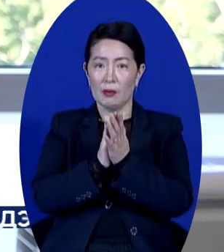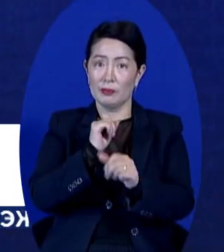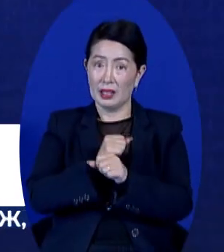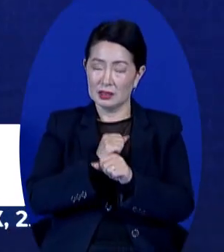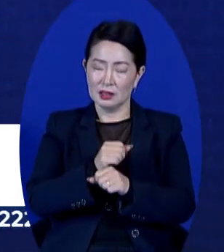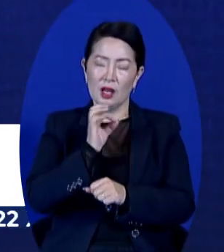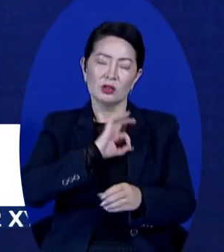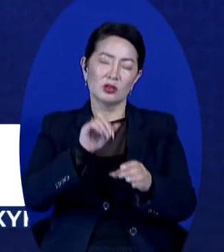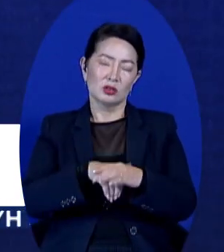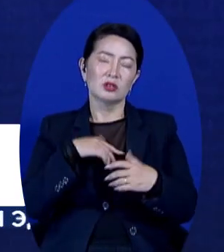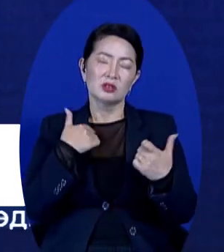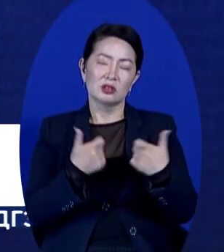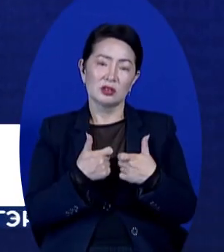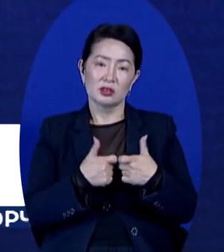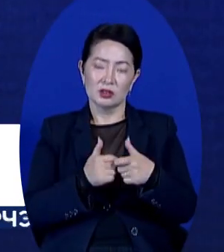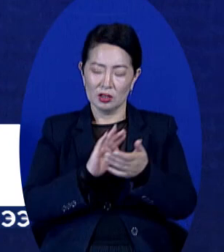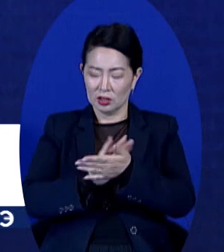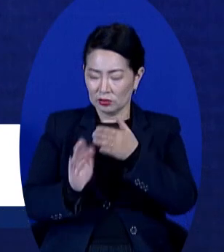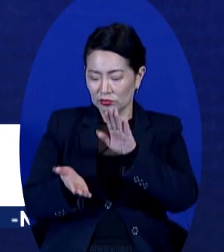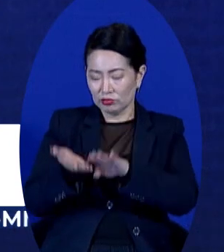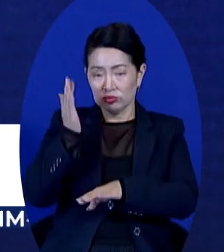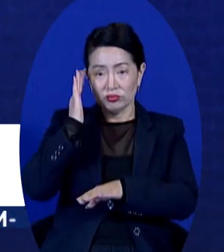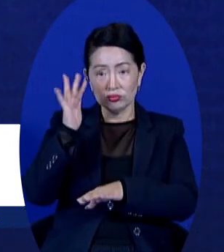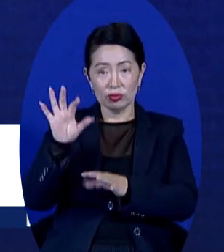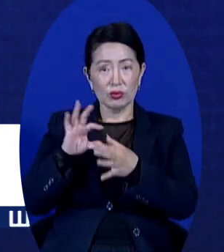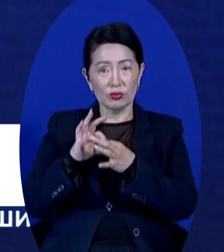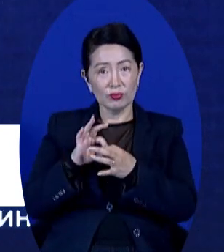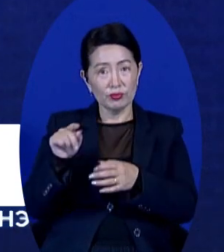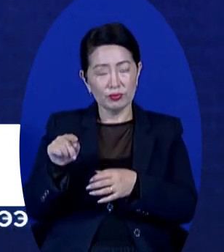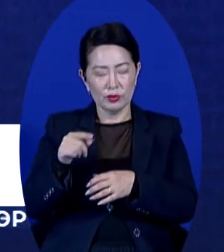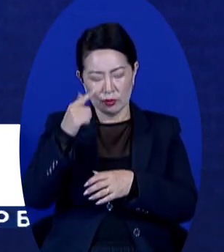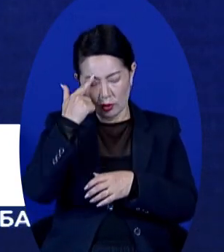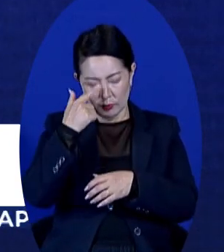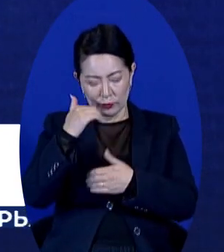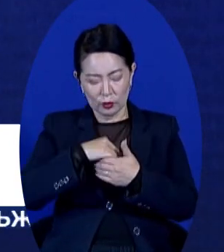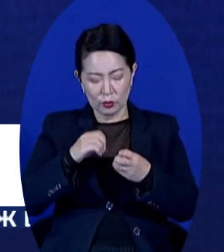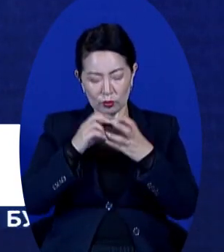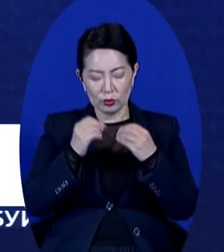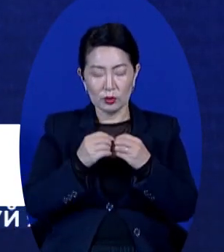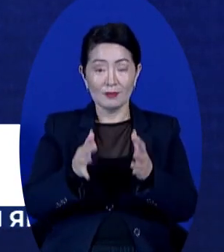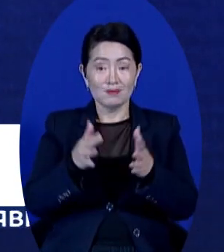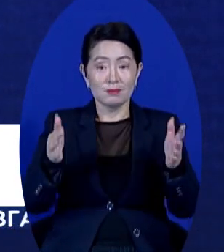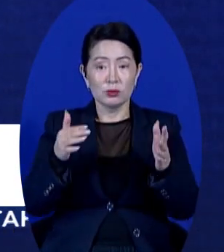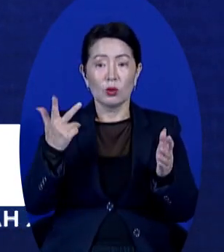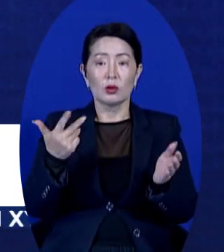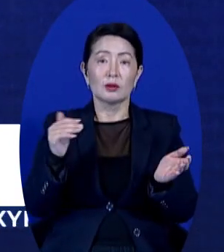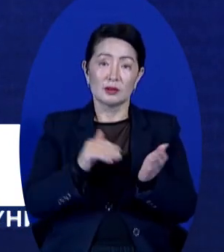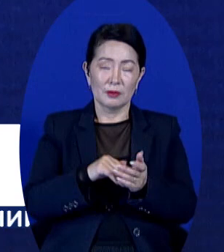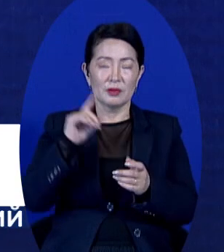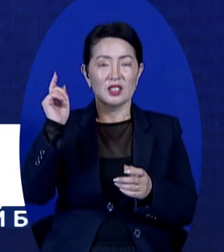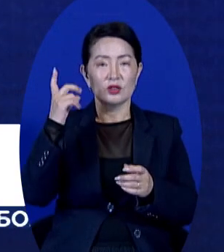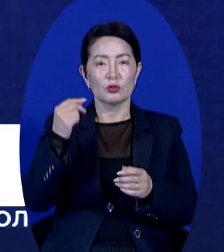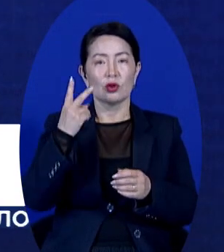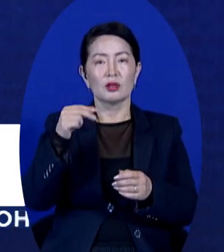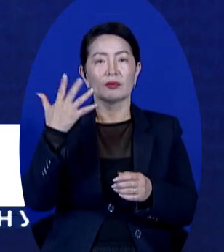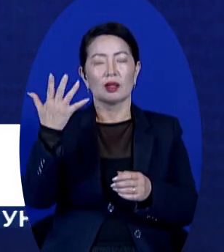нийцнэ. Шинсэргэлтийн бодлогын үр дүнд Монгол улсын дотоодын нийт бүтээгдэхүүн багадаа 3 дахин тэлж, эрчим хүчний чадал 2.5 дахин,